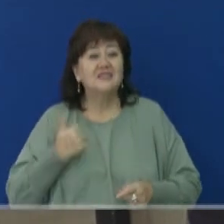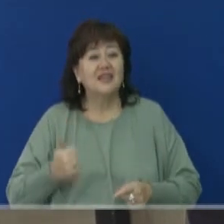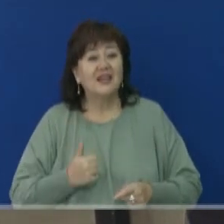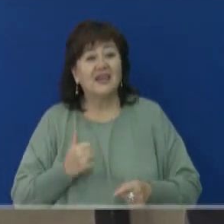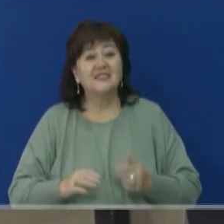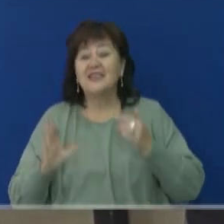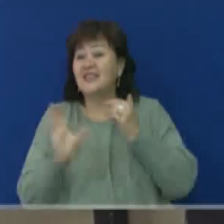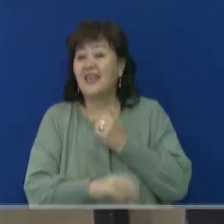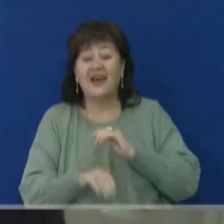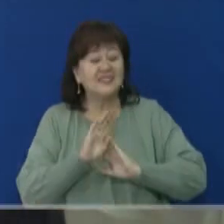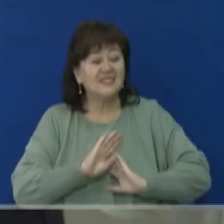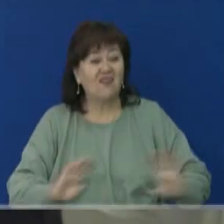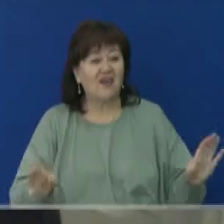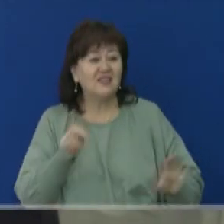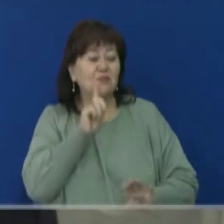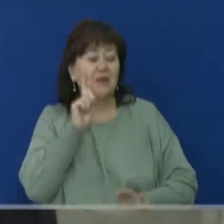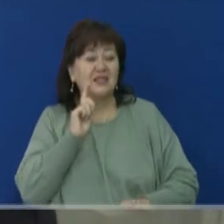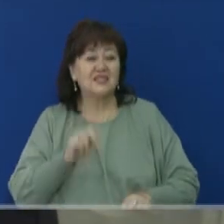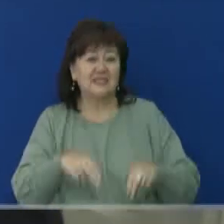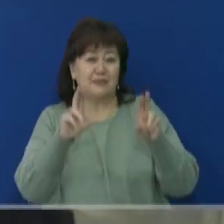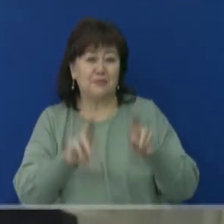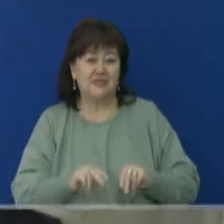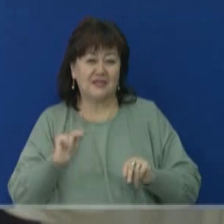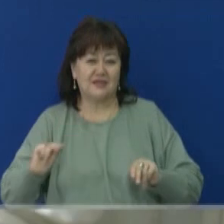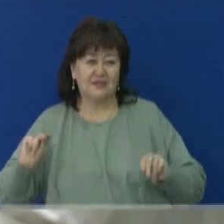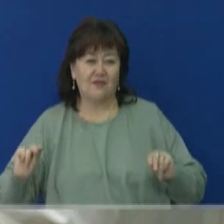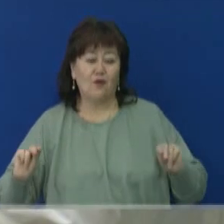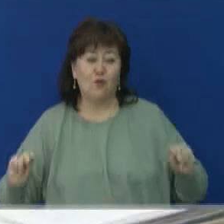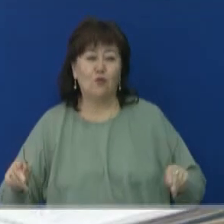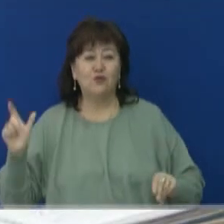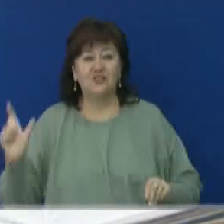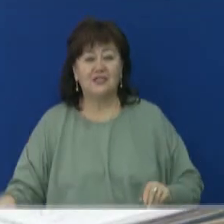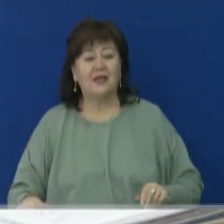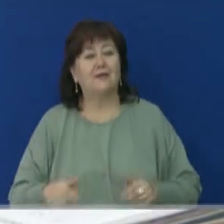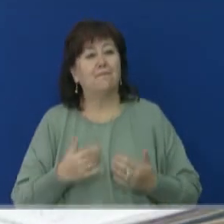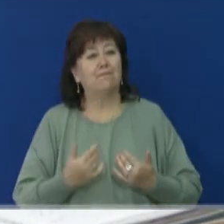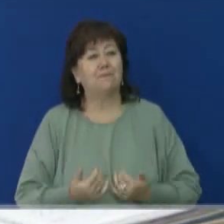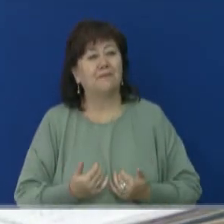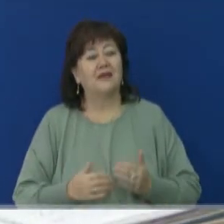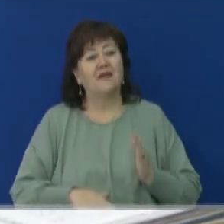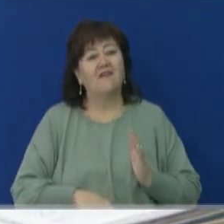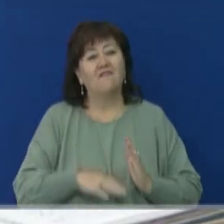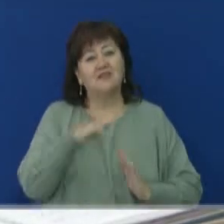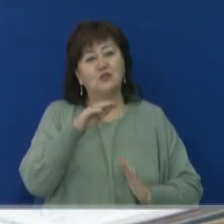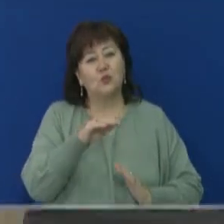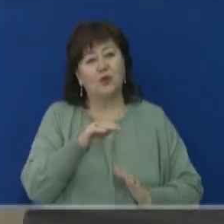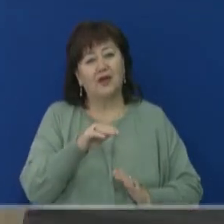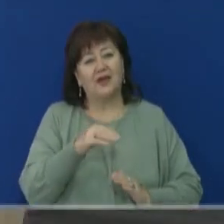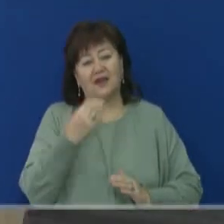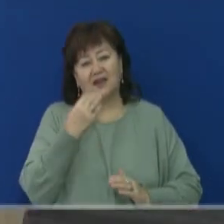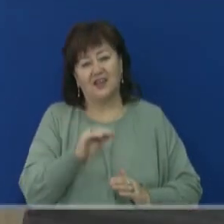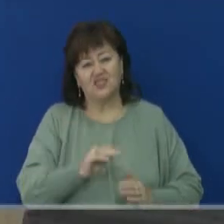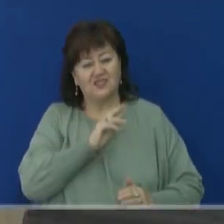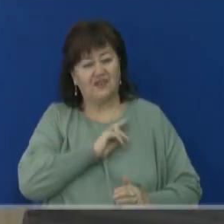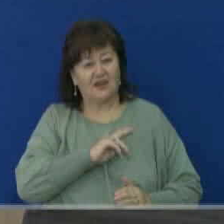тырысады. Шәкірттерінің алғысына бөленіп келе жатқан ұстаздың жұмысына деген жауапкершілігі өте жоғары. Бұл ретте еңбек